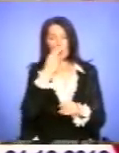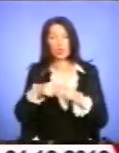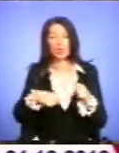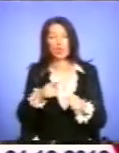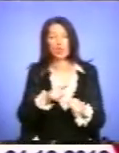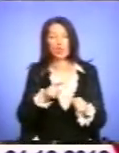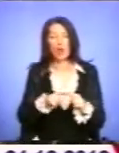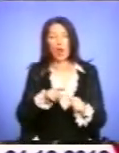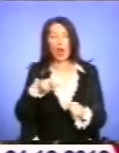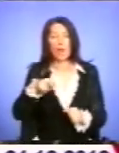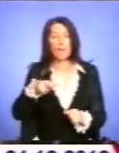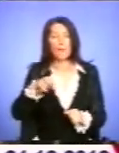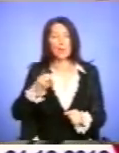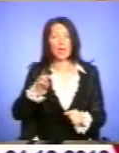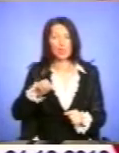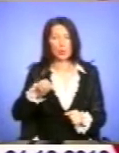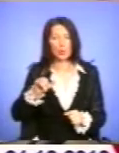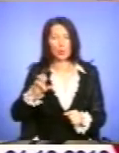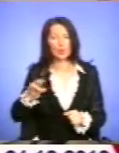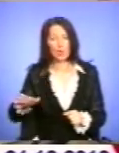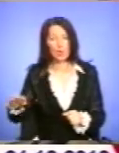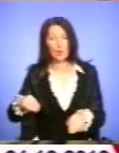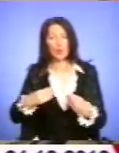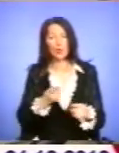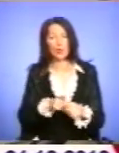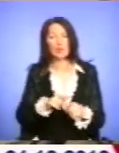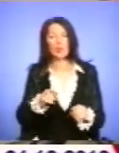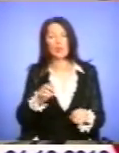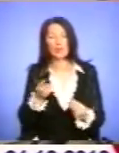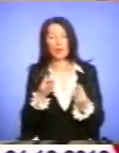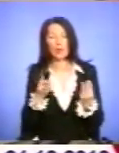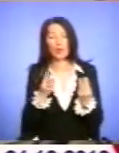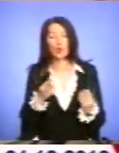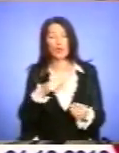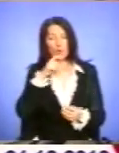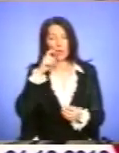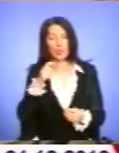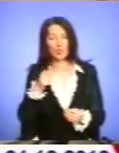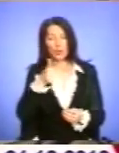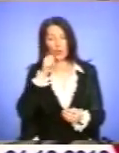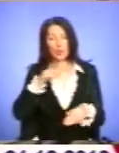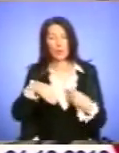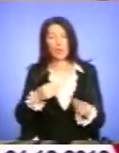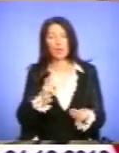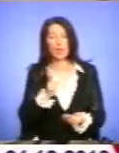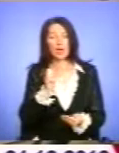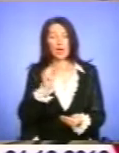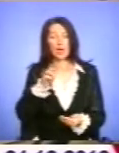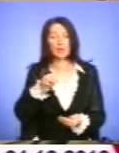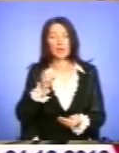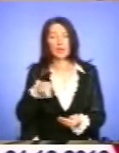вифлеємський вогонь у Україну. Вчора ми передали у катедральний собор. Перший раз, і